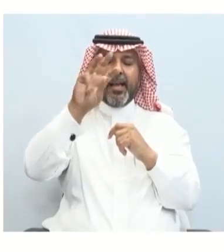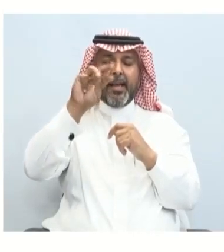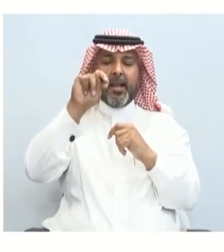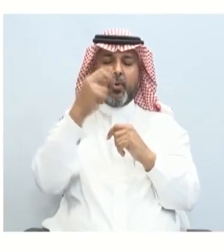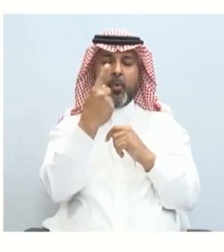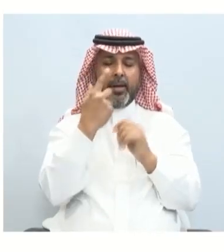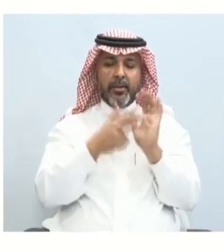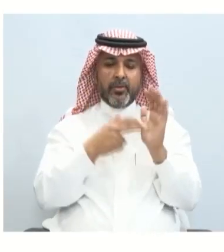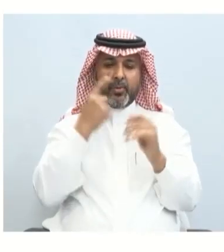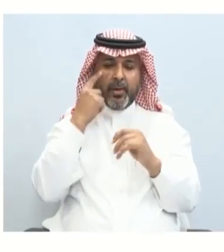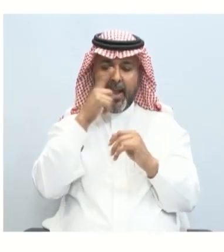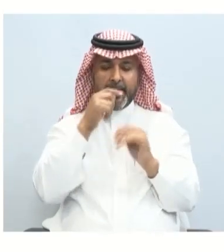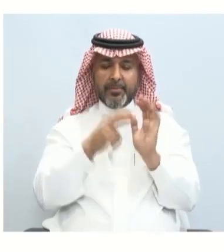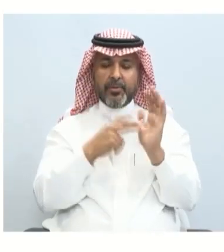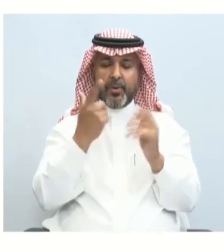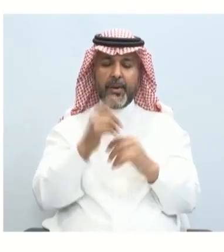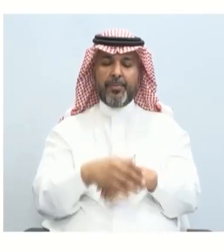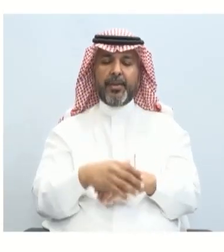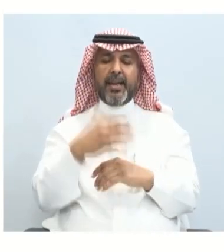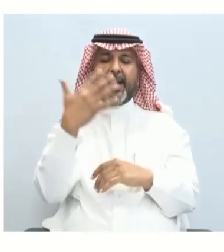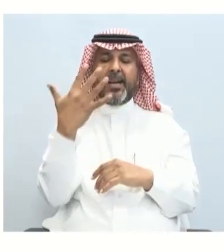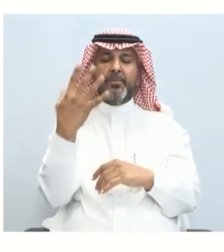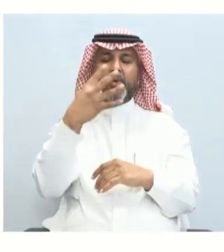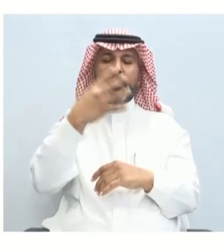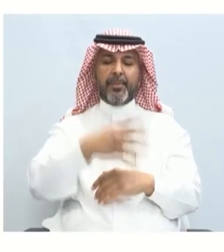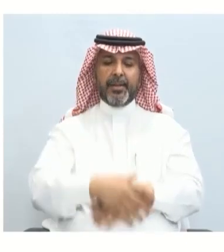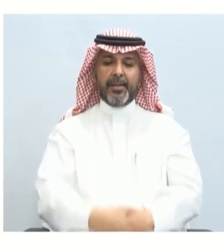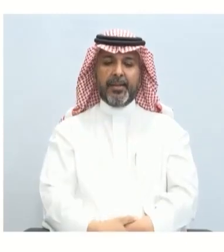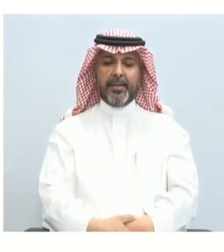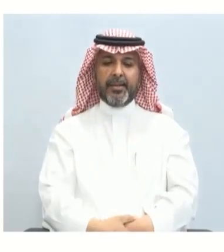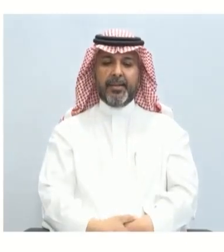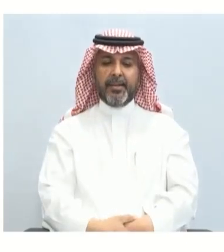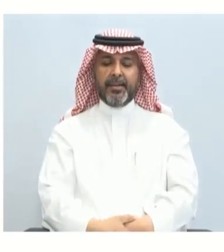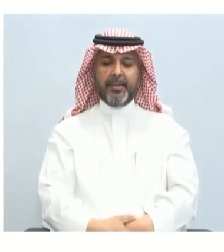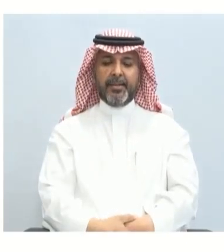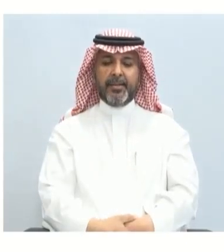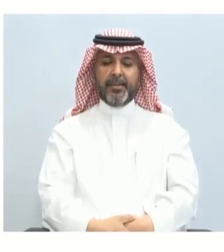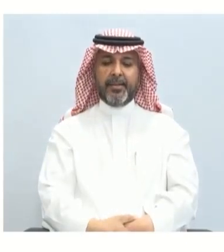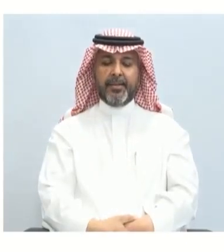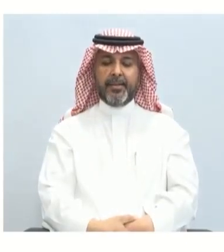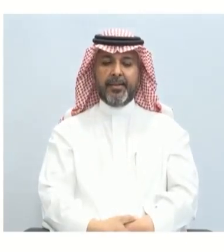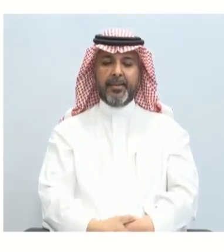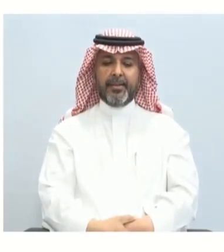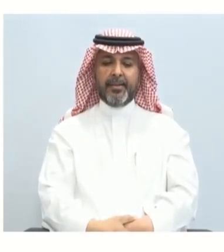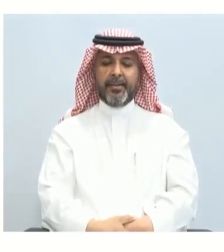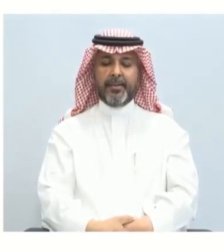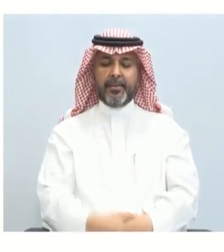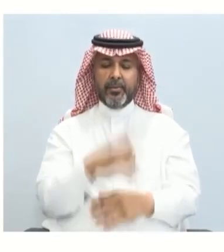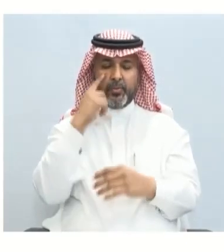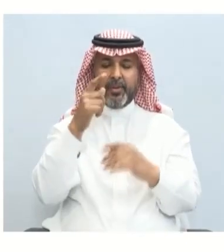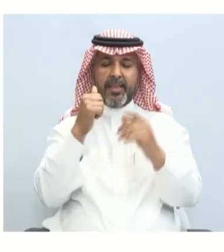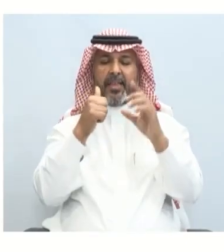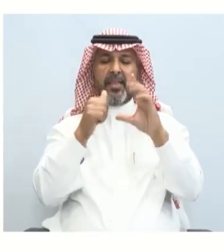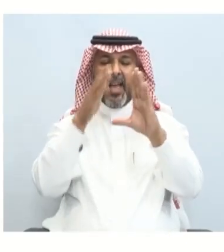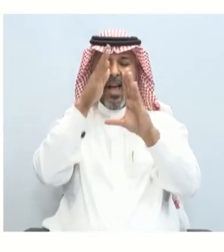اذا كانت الثيتا تساوي 45 درجه يعني الثاني يكون يساوي واحد